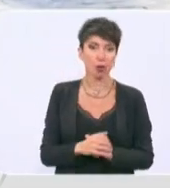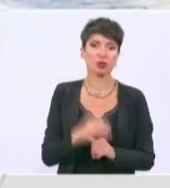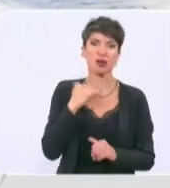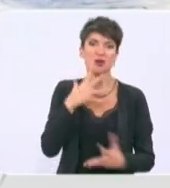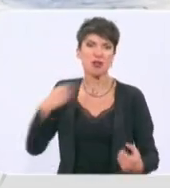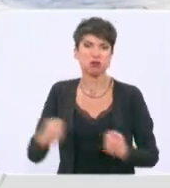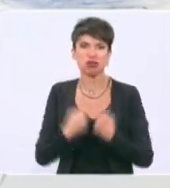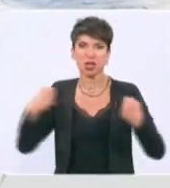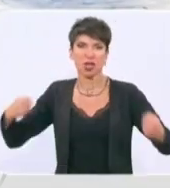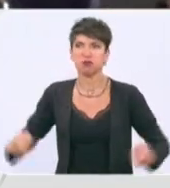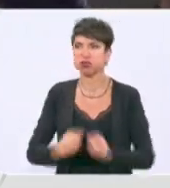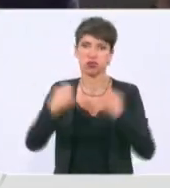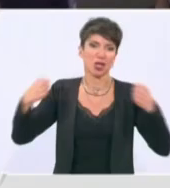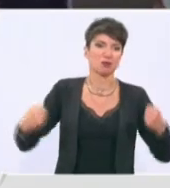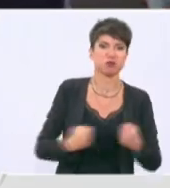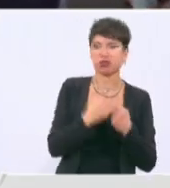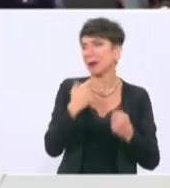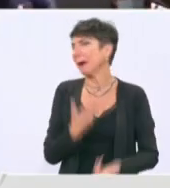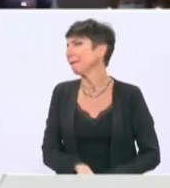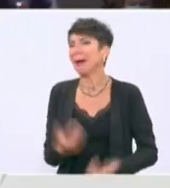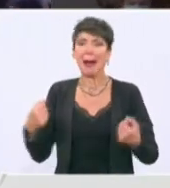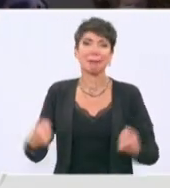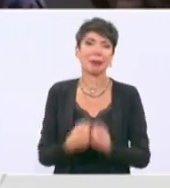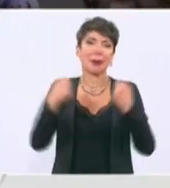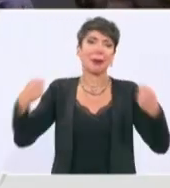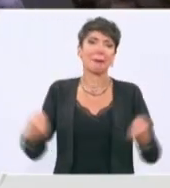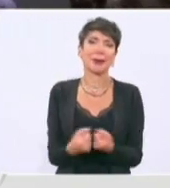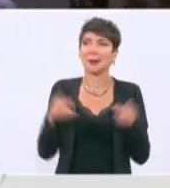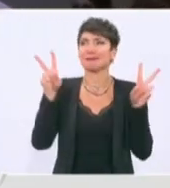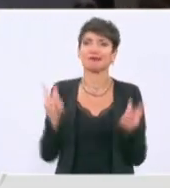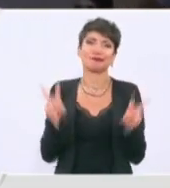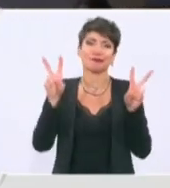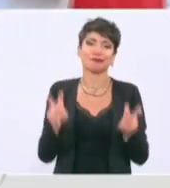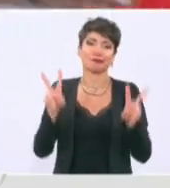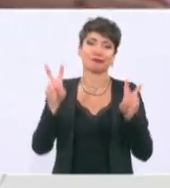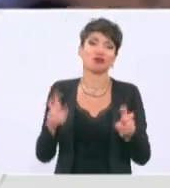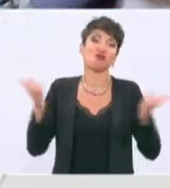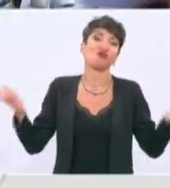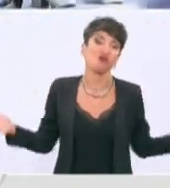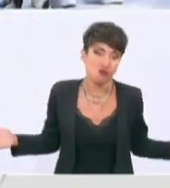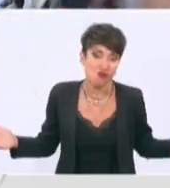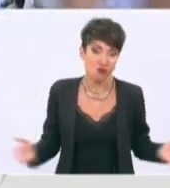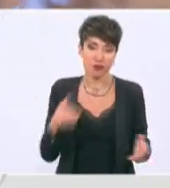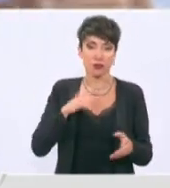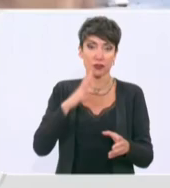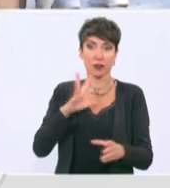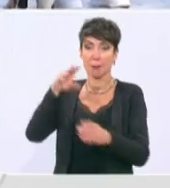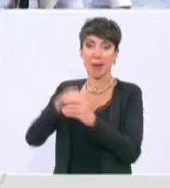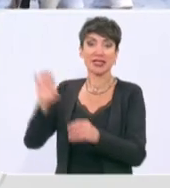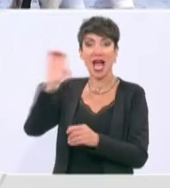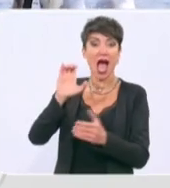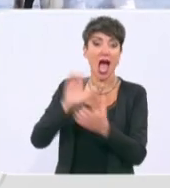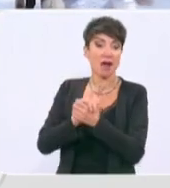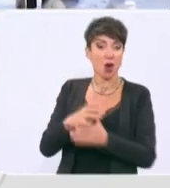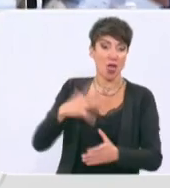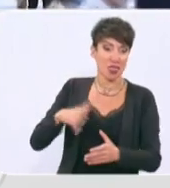να παίρνει πάρα πολλούς επιθετικούς προδιορισμούς, αλλά τελικά τα εισαγωγικά να είναι αυτά που κυριαρχούν, ρήξη, πάντα εντός της Ευρωπαϊκής Ένωσης,